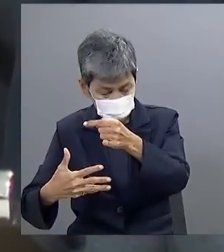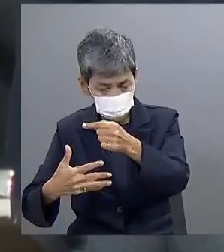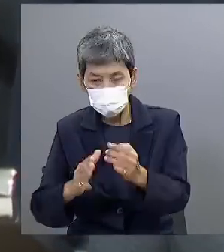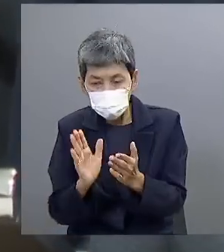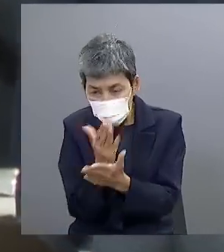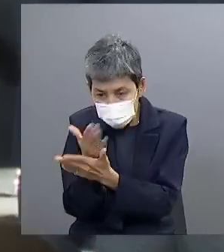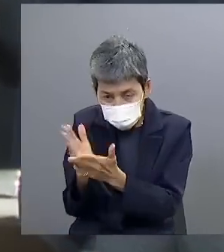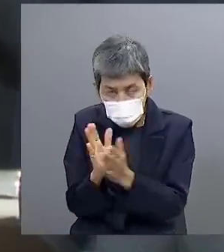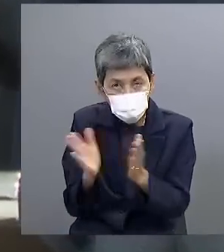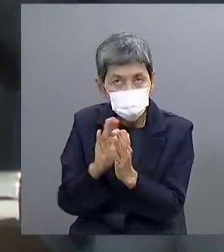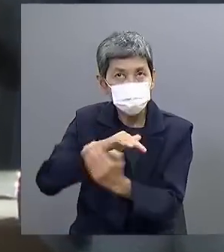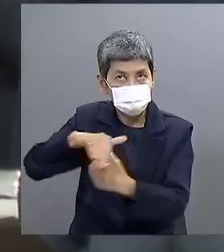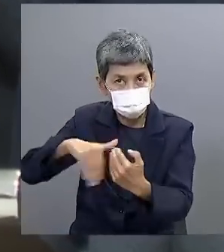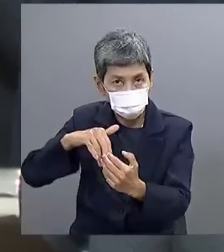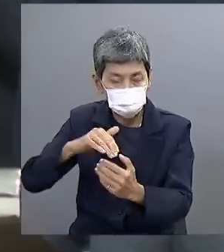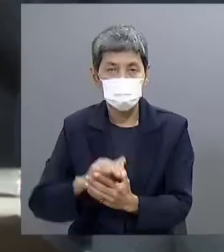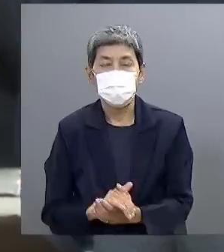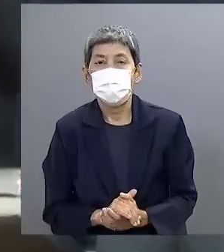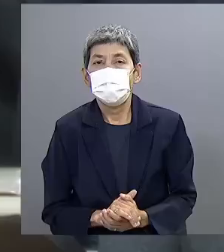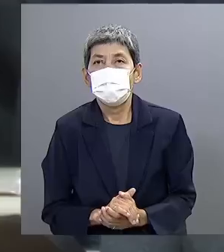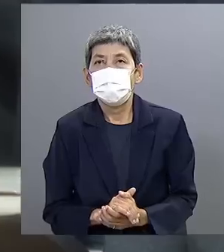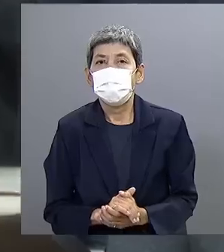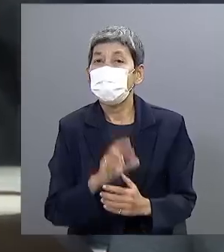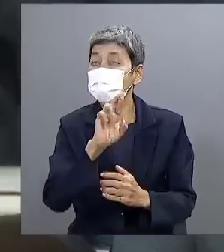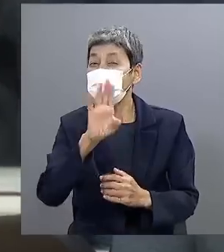มระบบนี้นะครับ